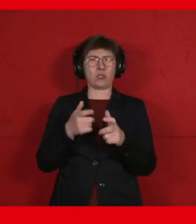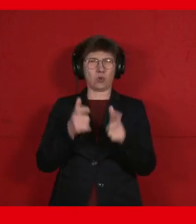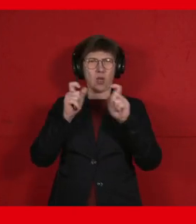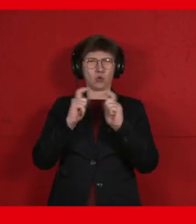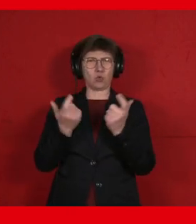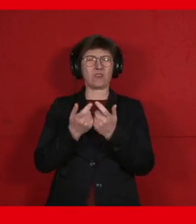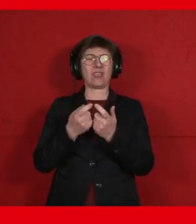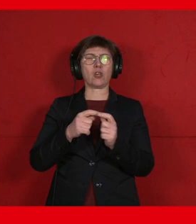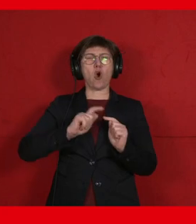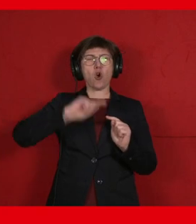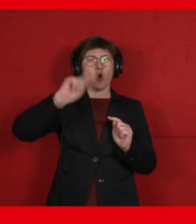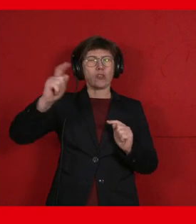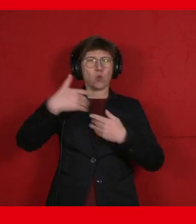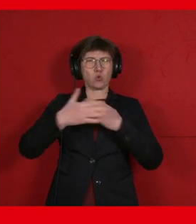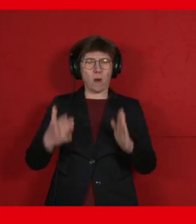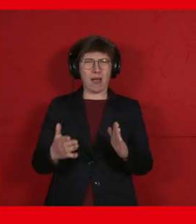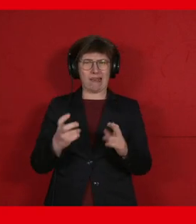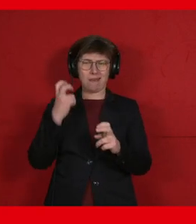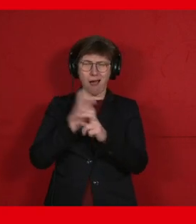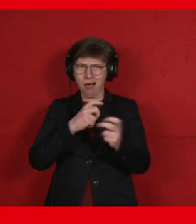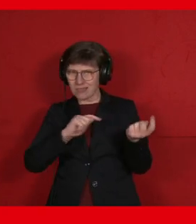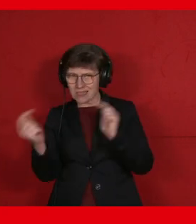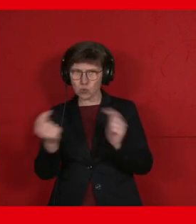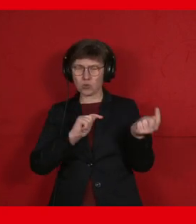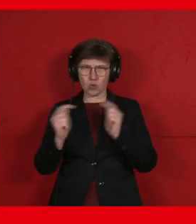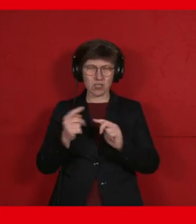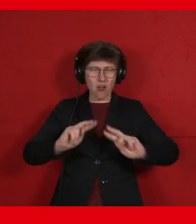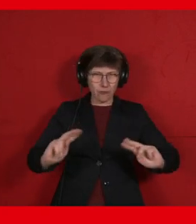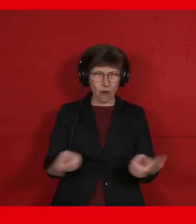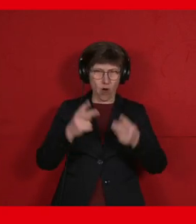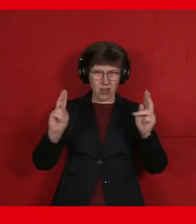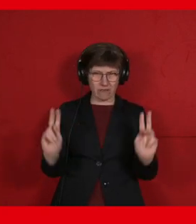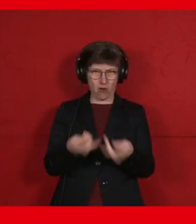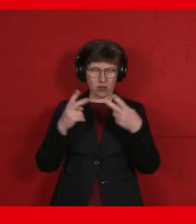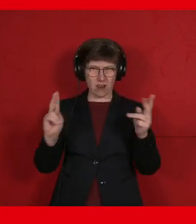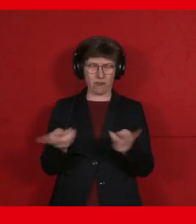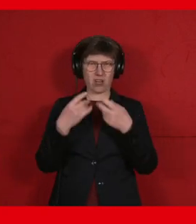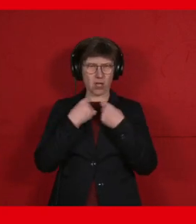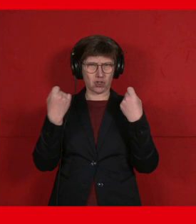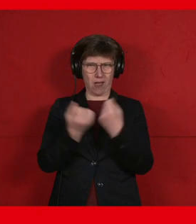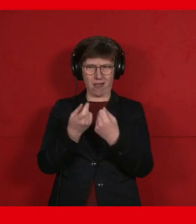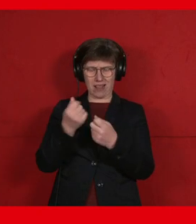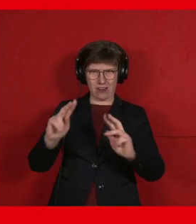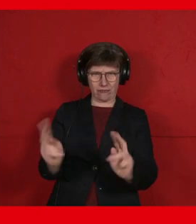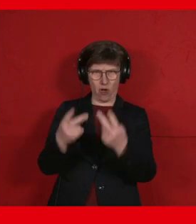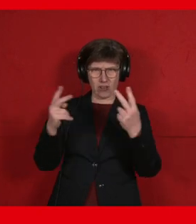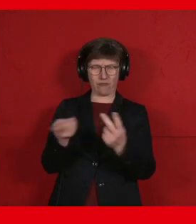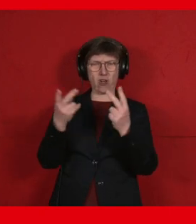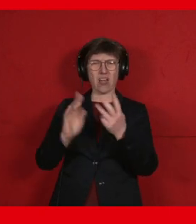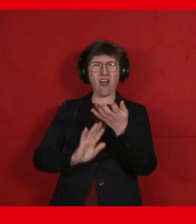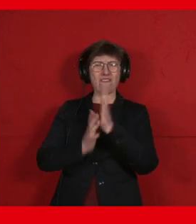für das Konjunkturpaket hart gerungen haben und es ging um diese Frage, fördern wir jetzt eigentlich mit staatlichen Mitteln auch